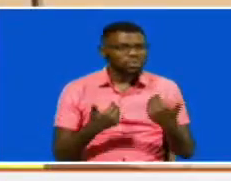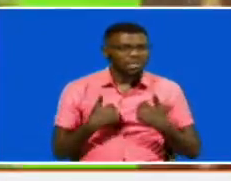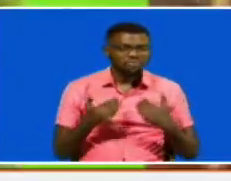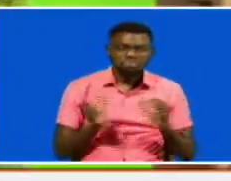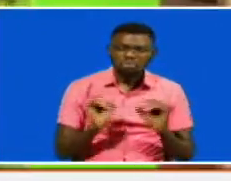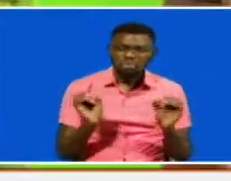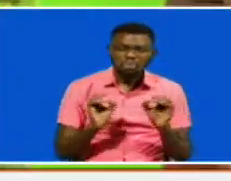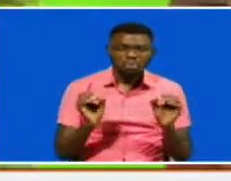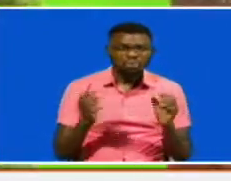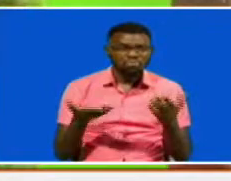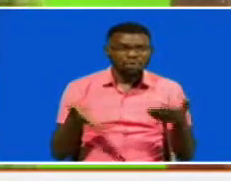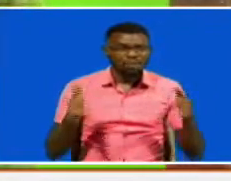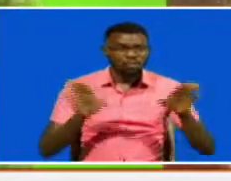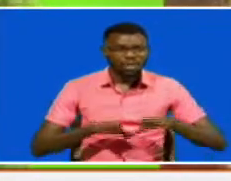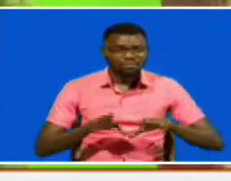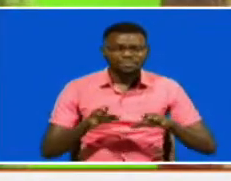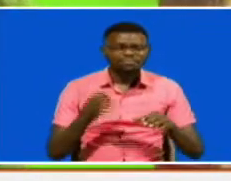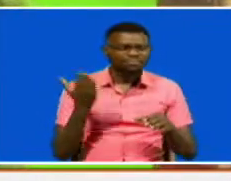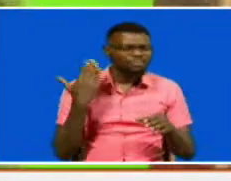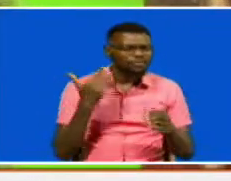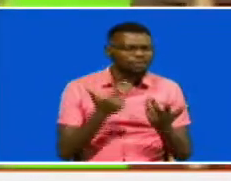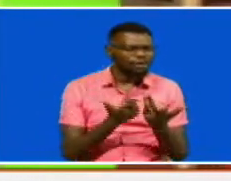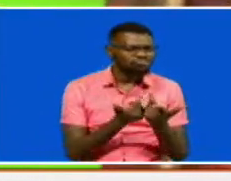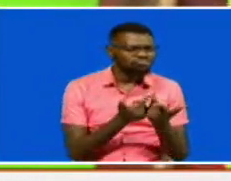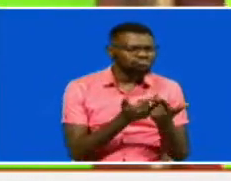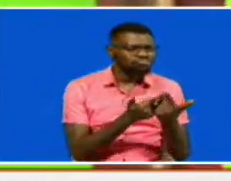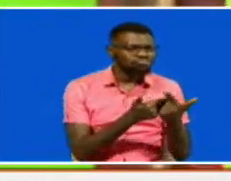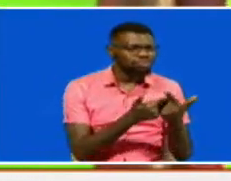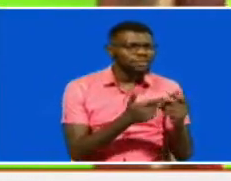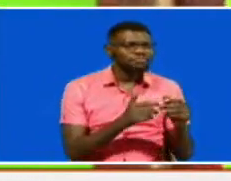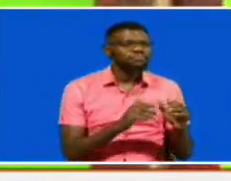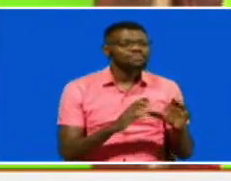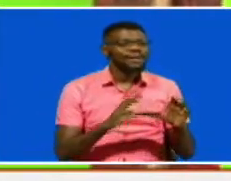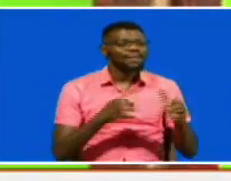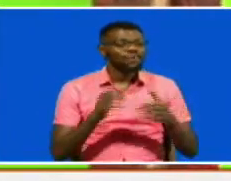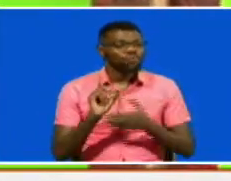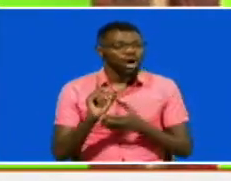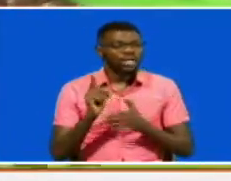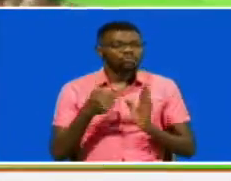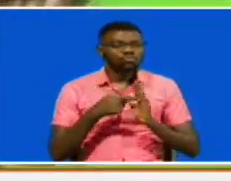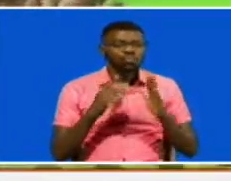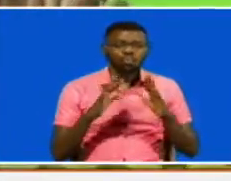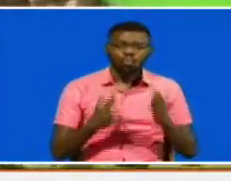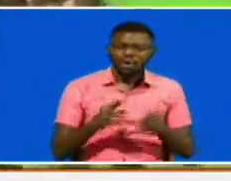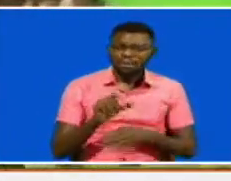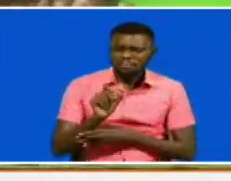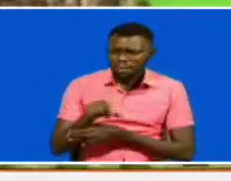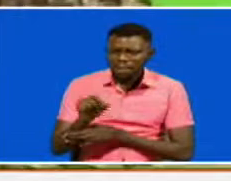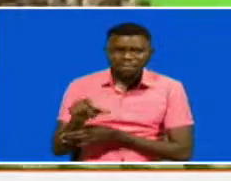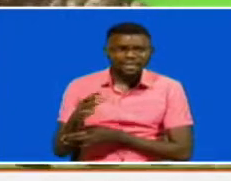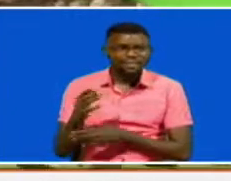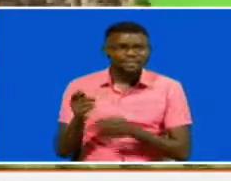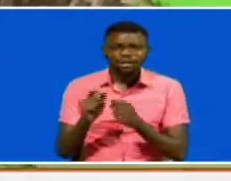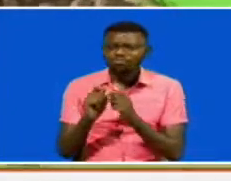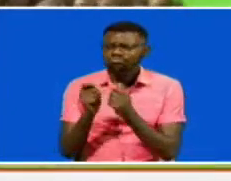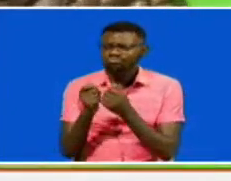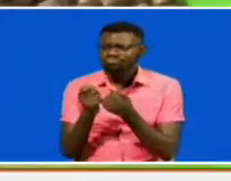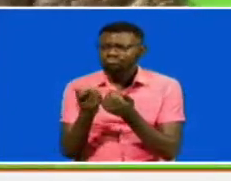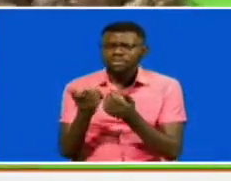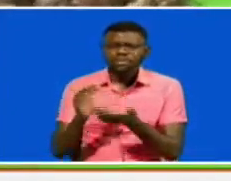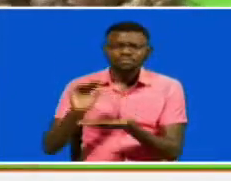Kwa mjibu wa takwimu kutoka idara inayohusika na korosho na mafuta, ukulima wa korosho ulidimia kutoka